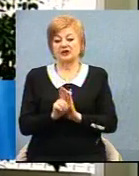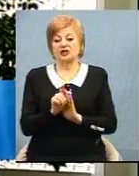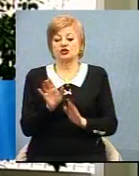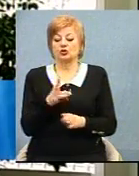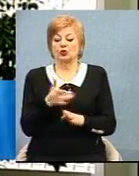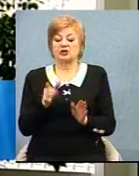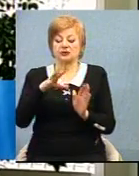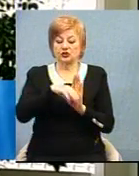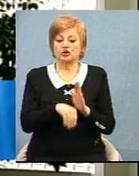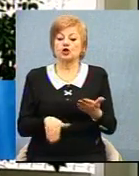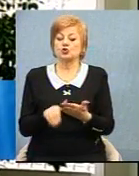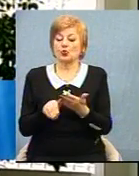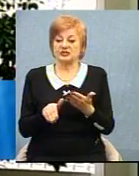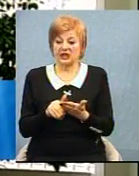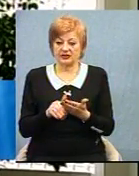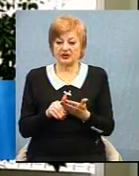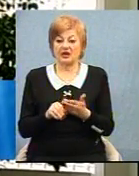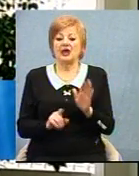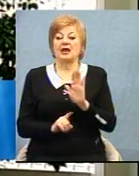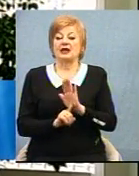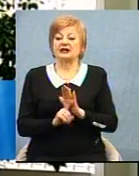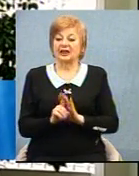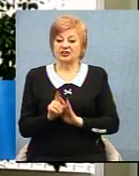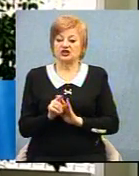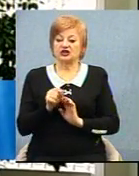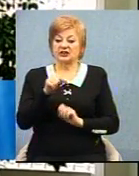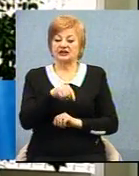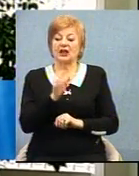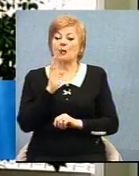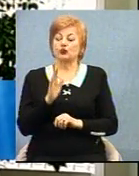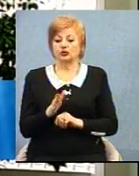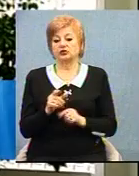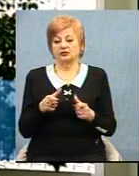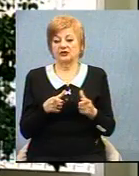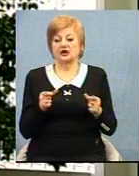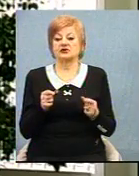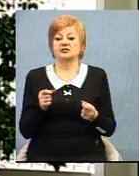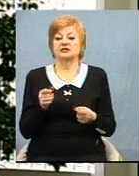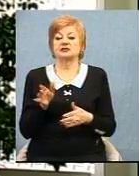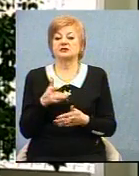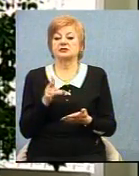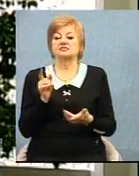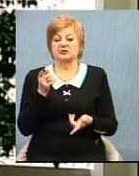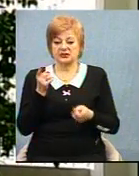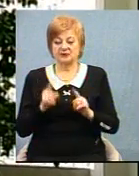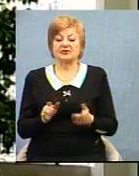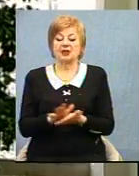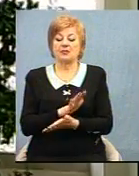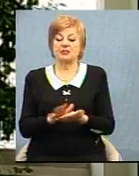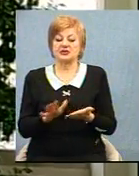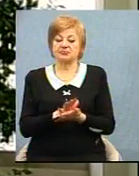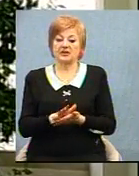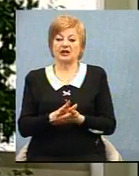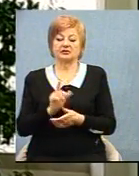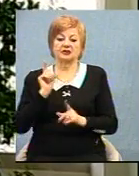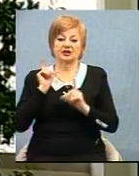туда субсидий, начиная от того, что там будет, скажем так, обсчитываться действительно тот бесплатный проезд, который